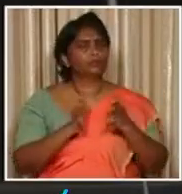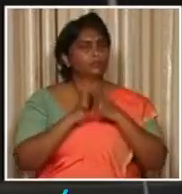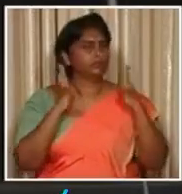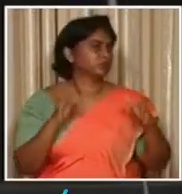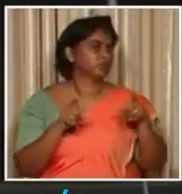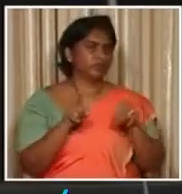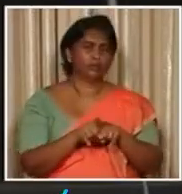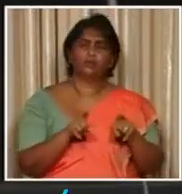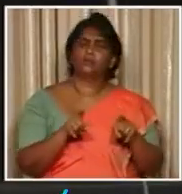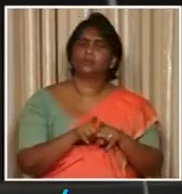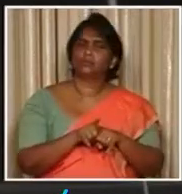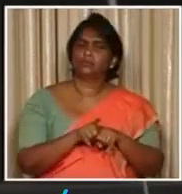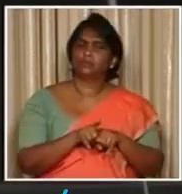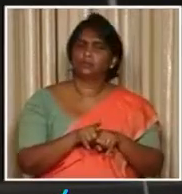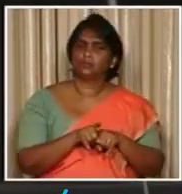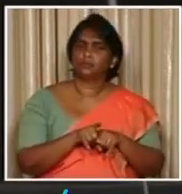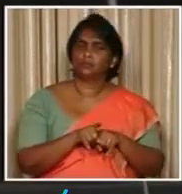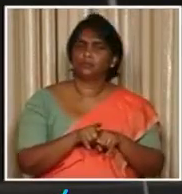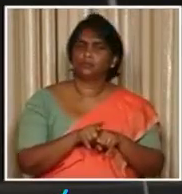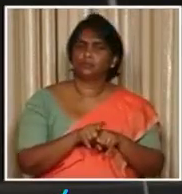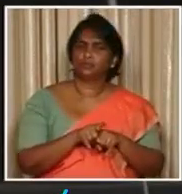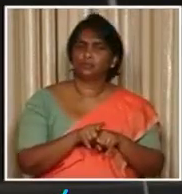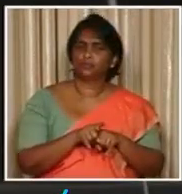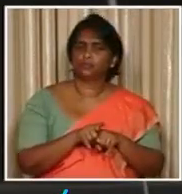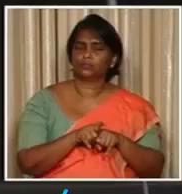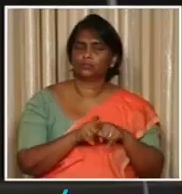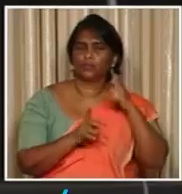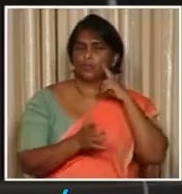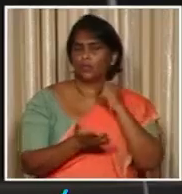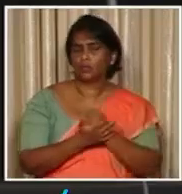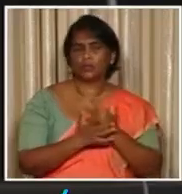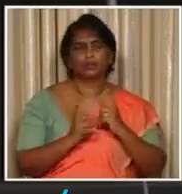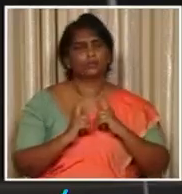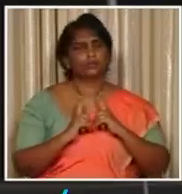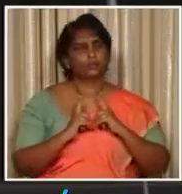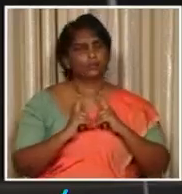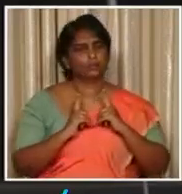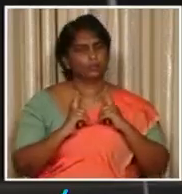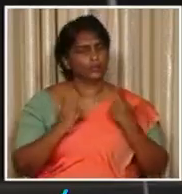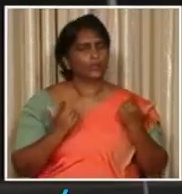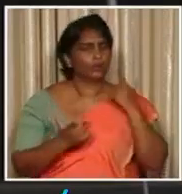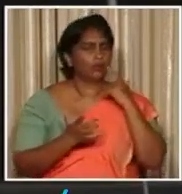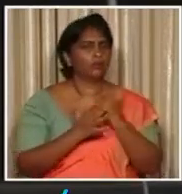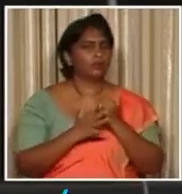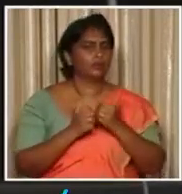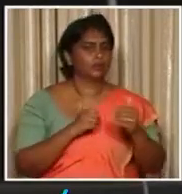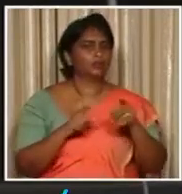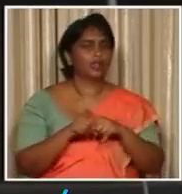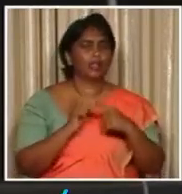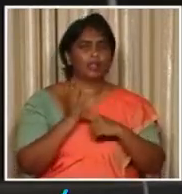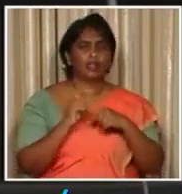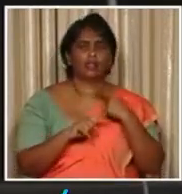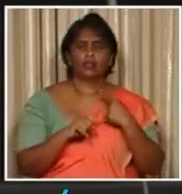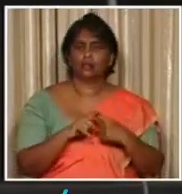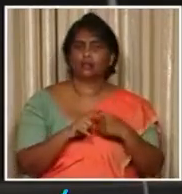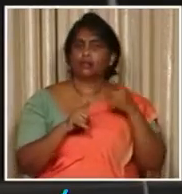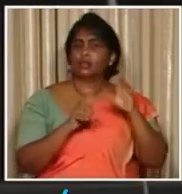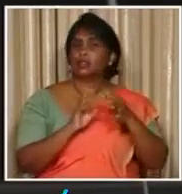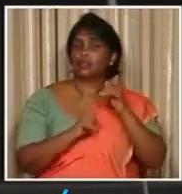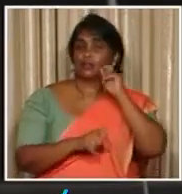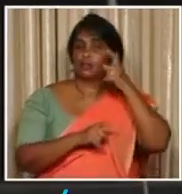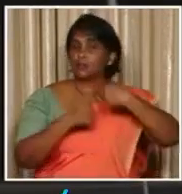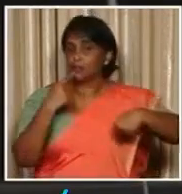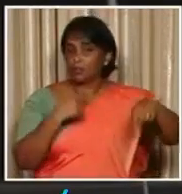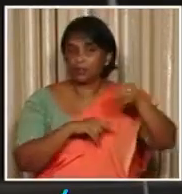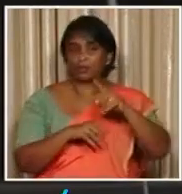ලෙස ඉතාම අමාරුවෙන් ජීවත් වෙන්න පුළුවන් තත්වයකට පත් වෙලා තියෙන බදු වැඩි කරලා. ඒතකොට